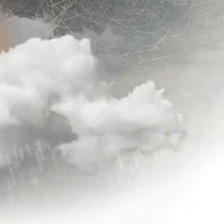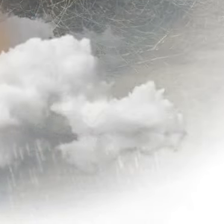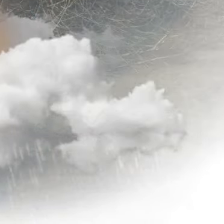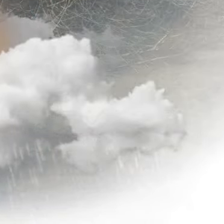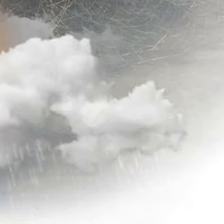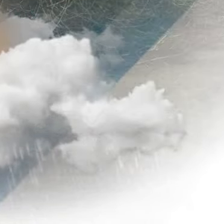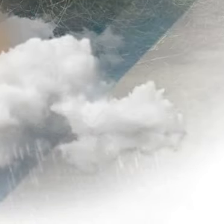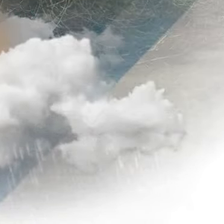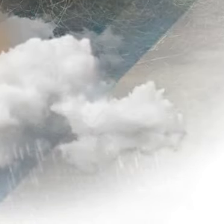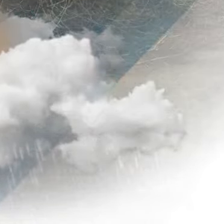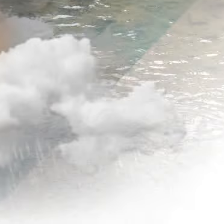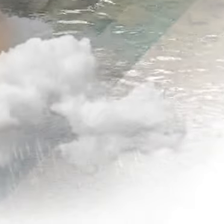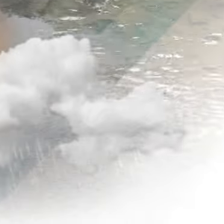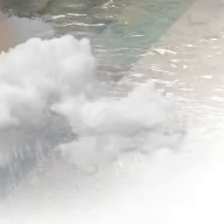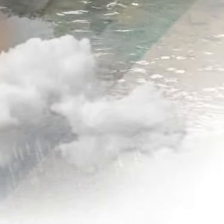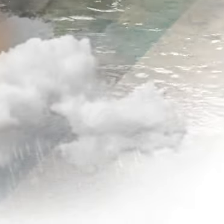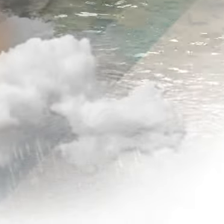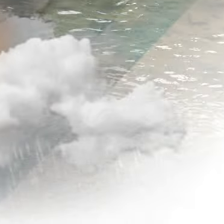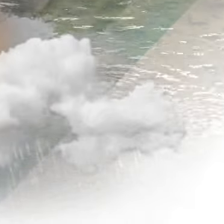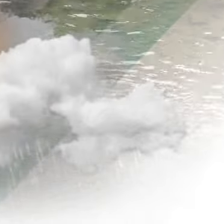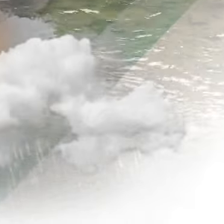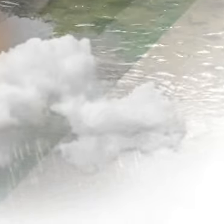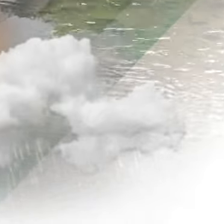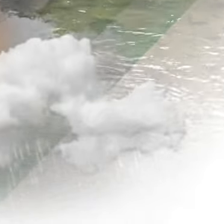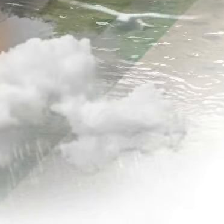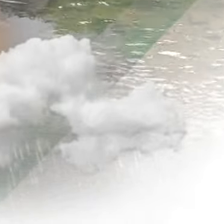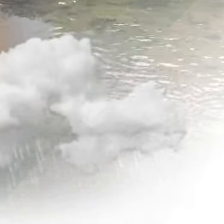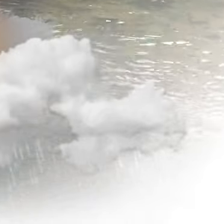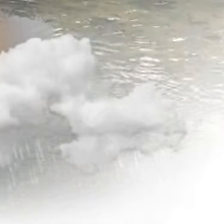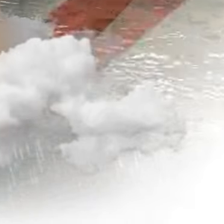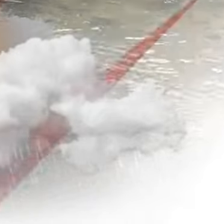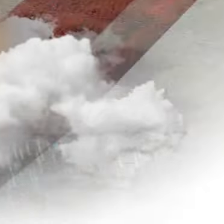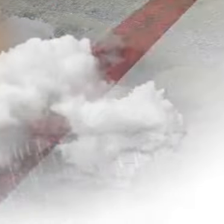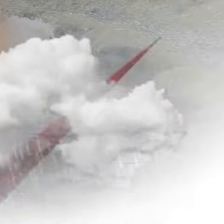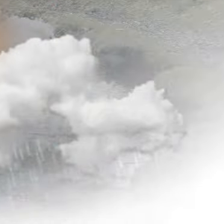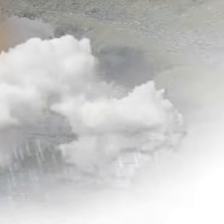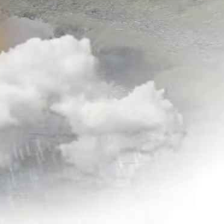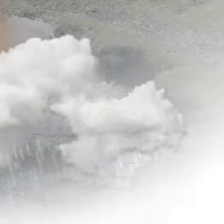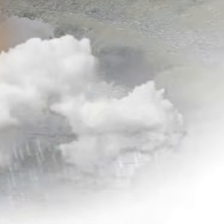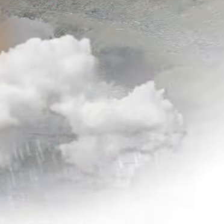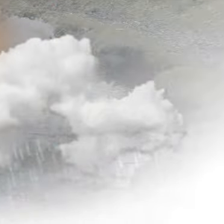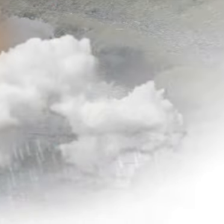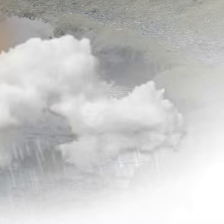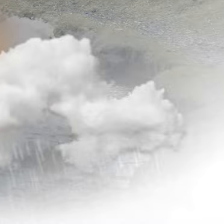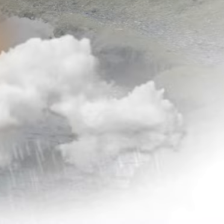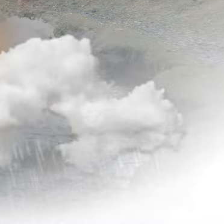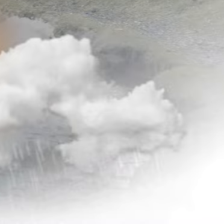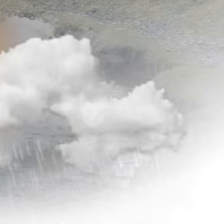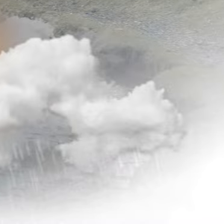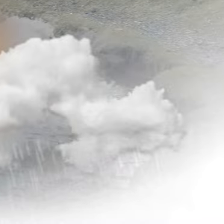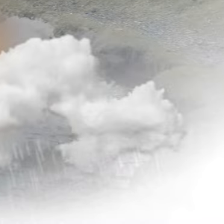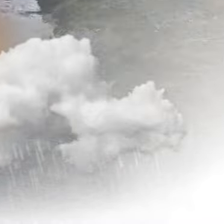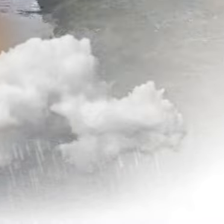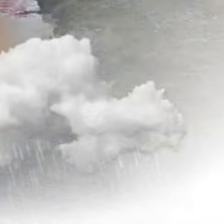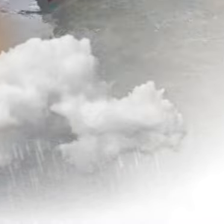раніцай, да плюс 7 днём і да 4 з плюсам вечарам. Пахмурна, дождж, вецер заходні